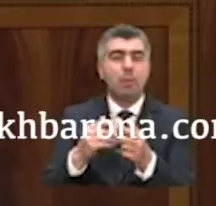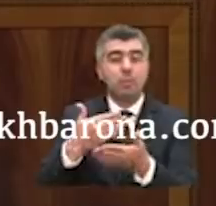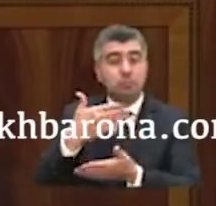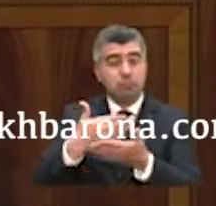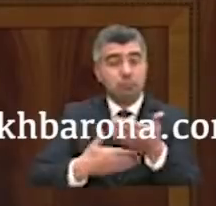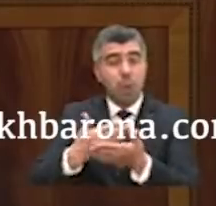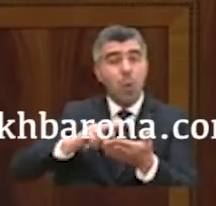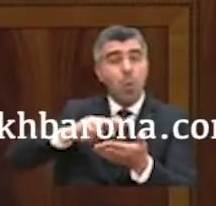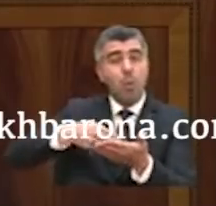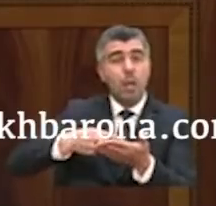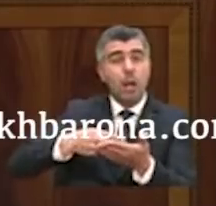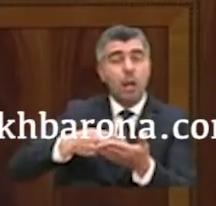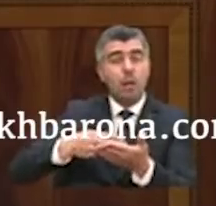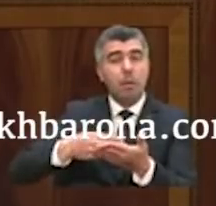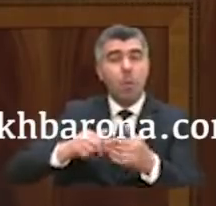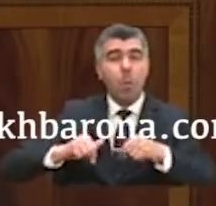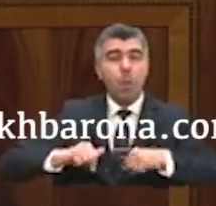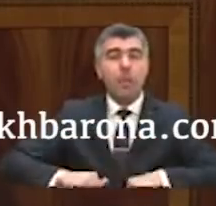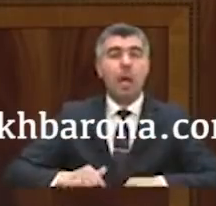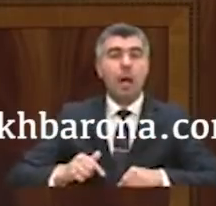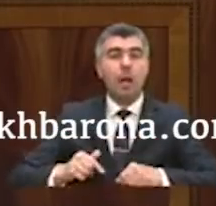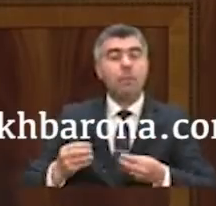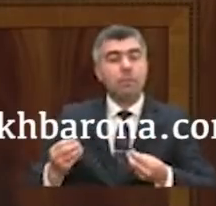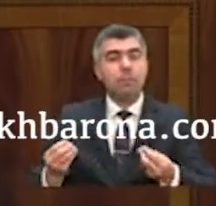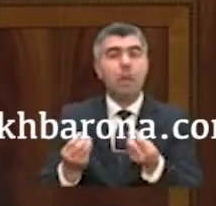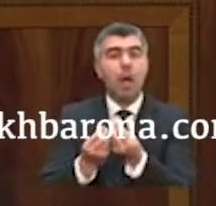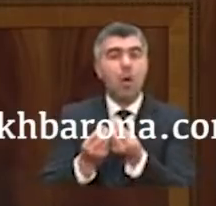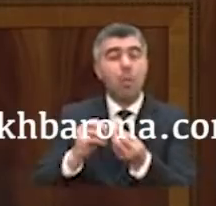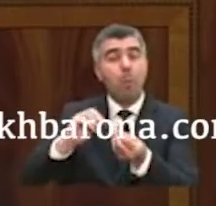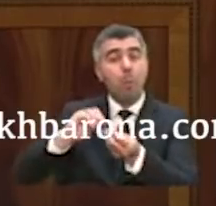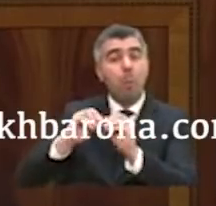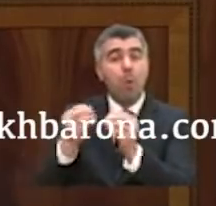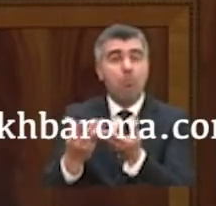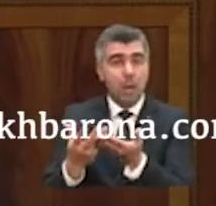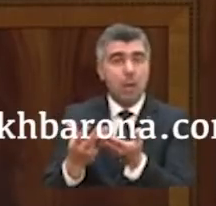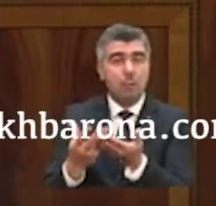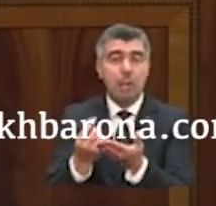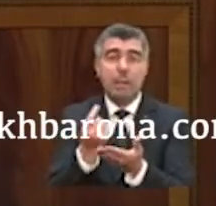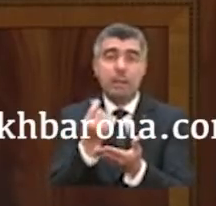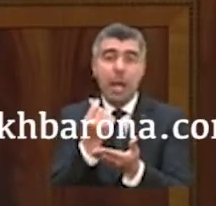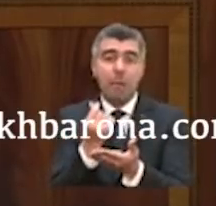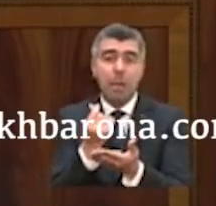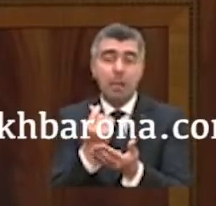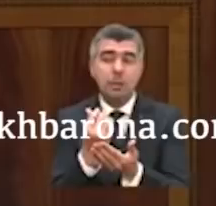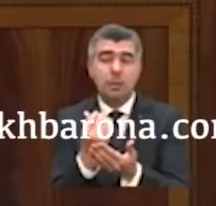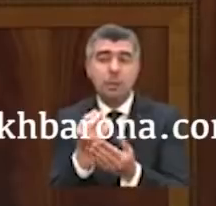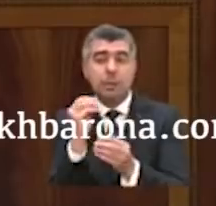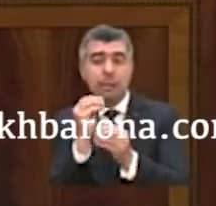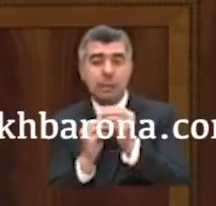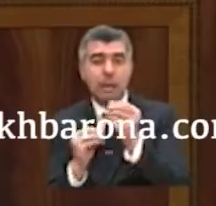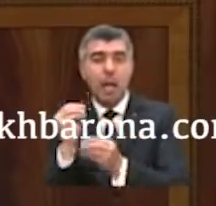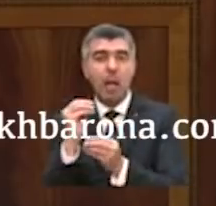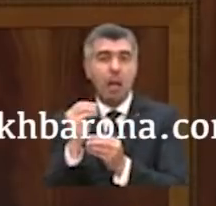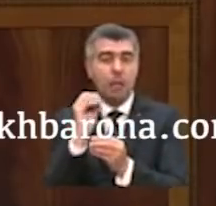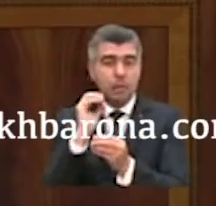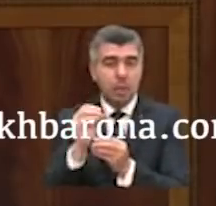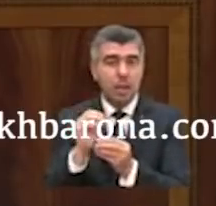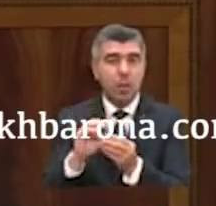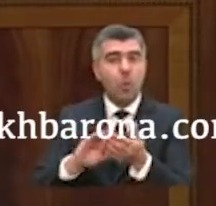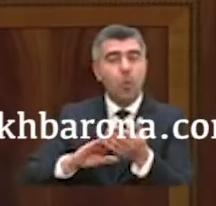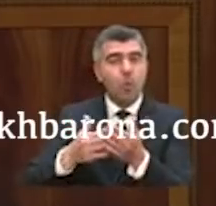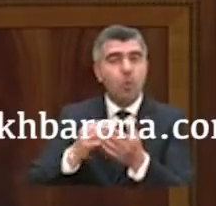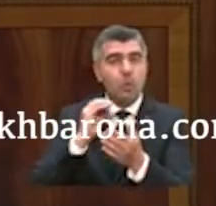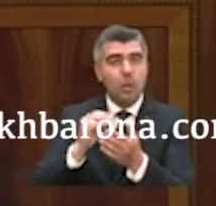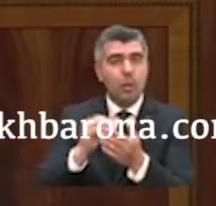الدوله واللي هي اليوم السوفا عندها مشاكل ديال اثمنه وديال المارشي وديال لي بيناليتي وداك